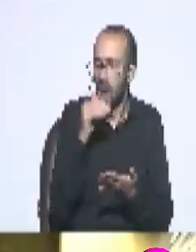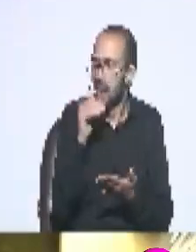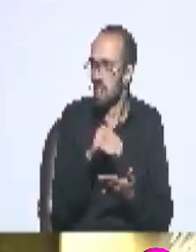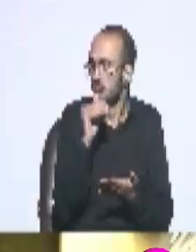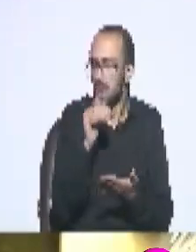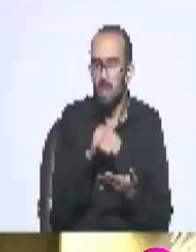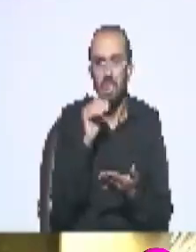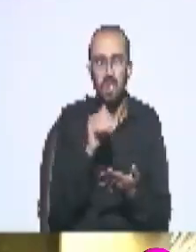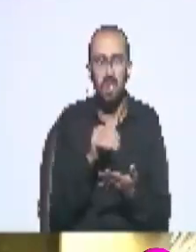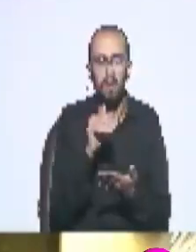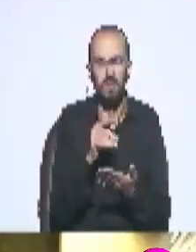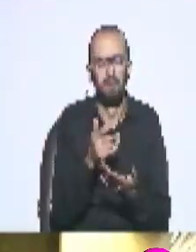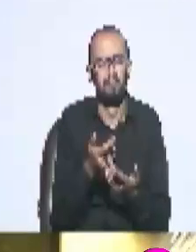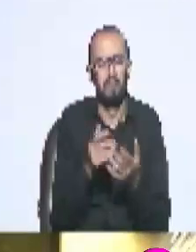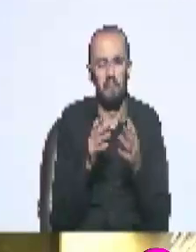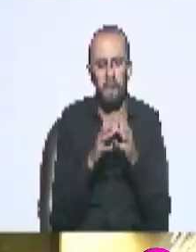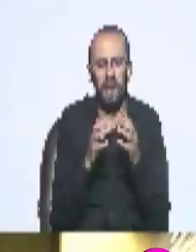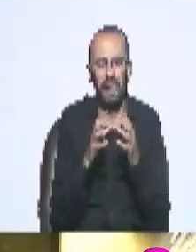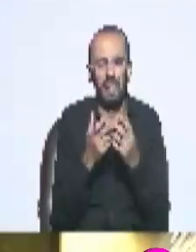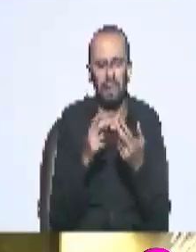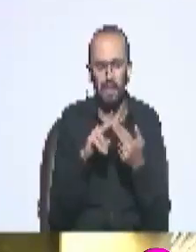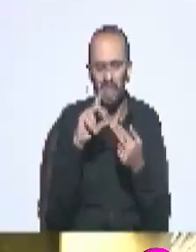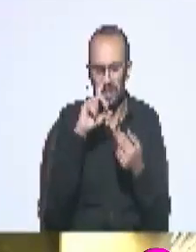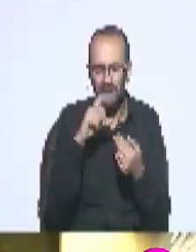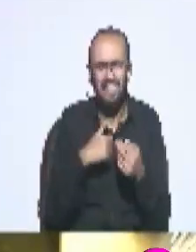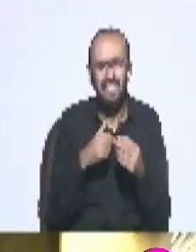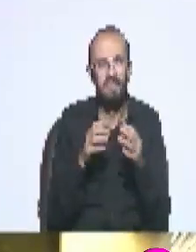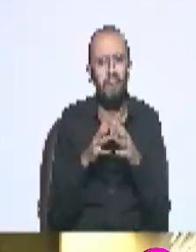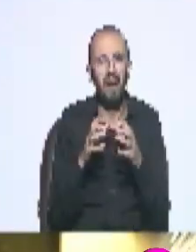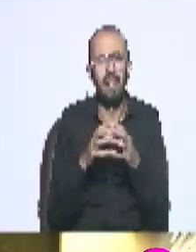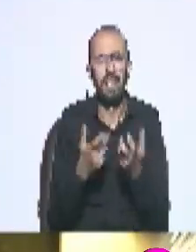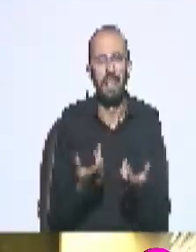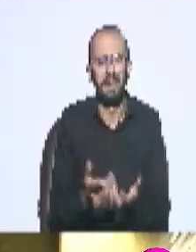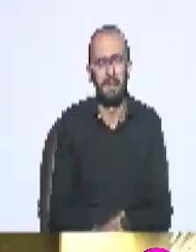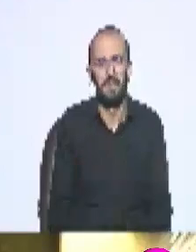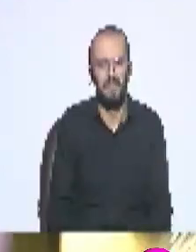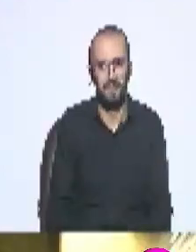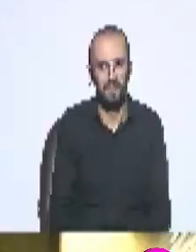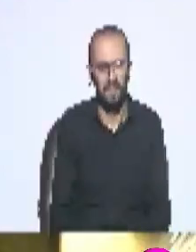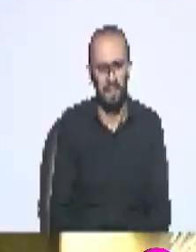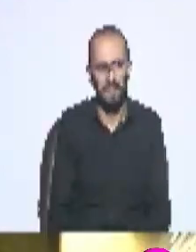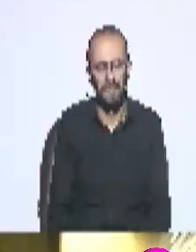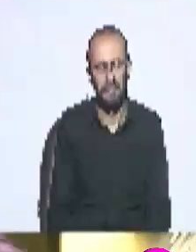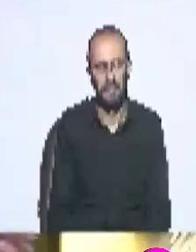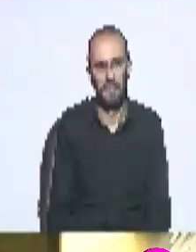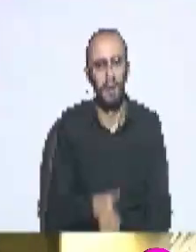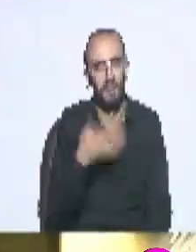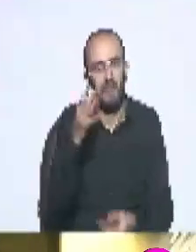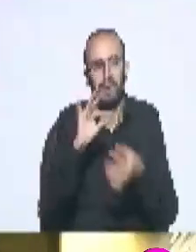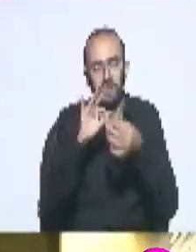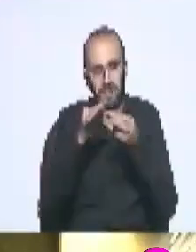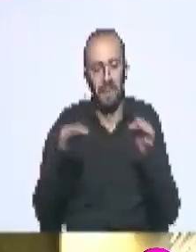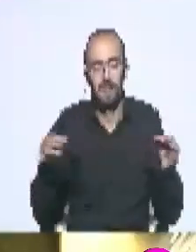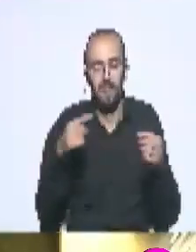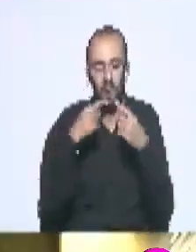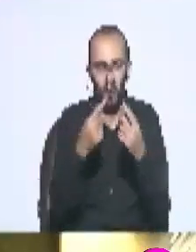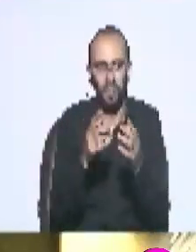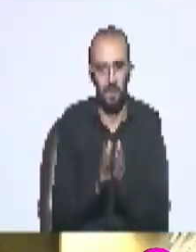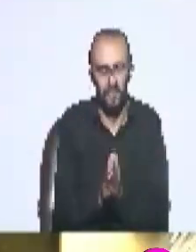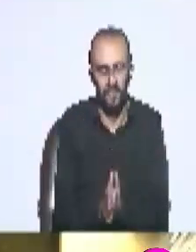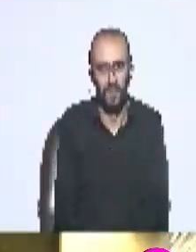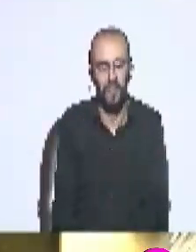اوصل ليه يعني ايه تصالح يا دكتور يعني ايه اكون متصالح مع نفسي الاول وبعدين بقى ندخل في التفاصيل الكتير اللي حضرتك